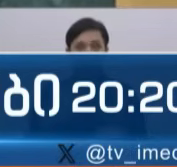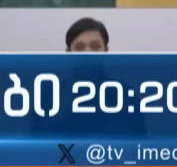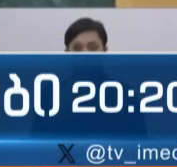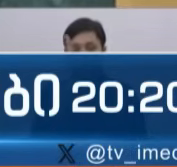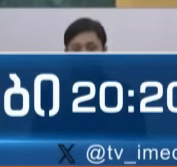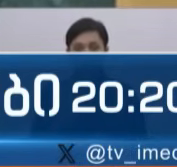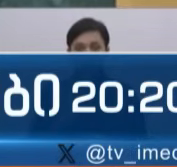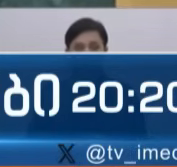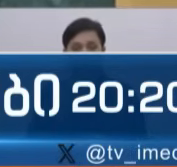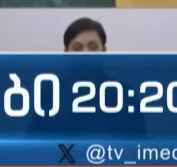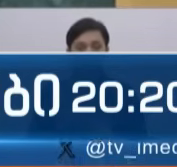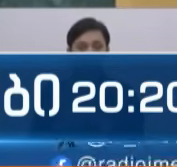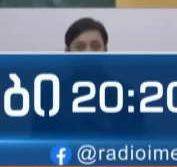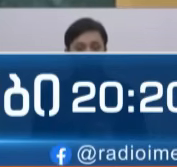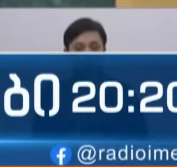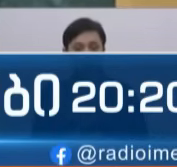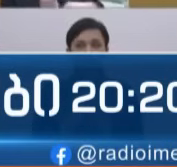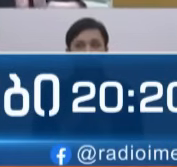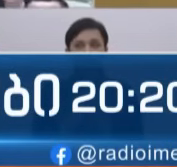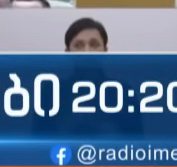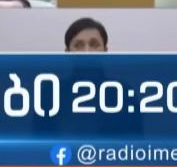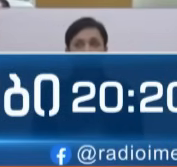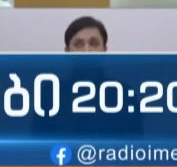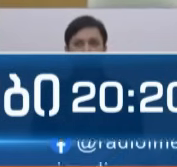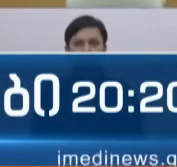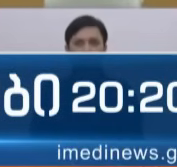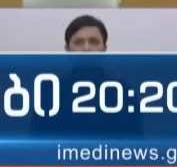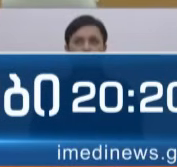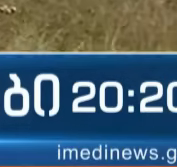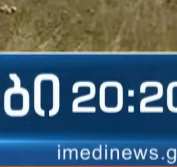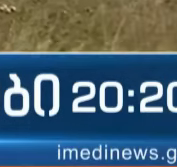გავხდეთ ევროკავშირის წევრი ქვეყანა.